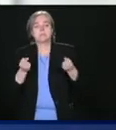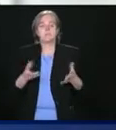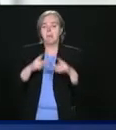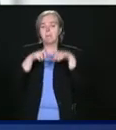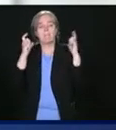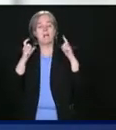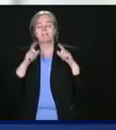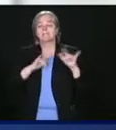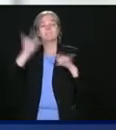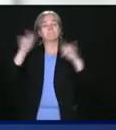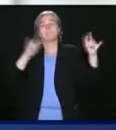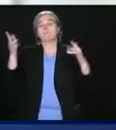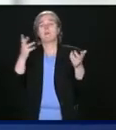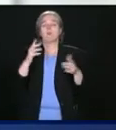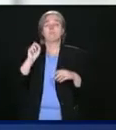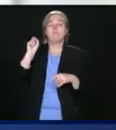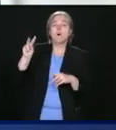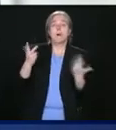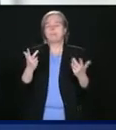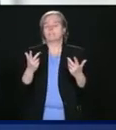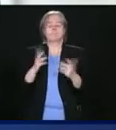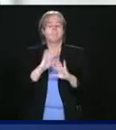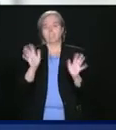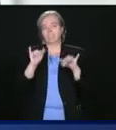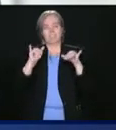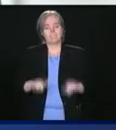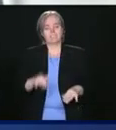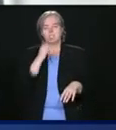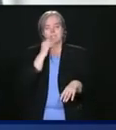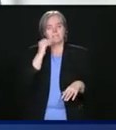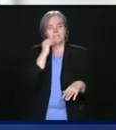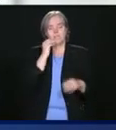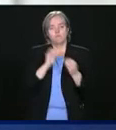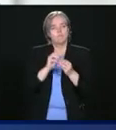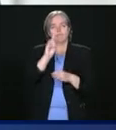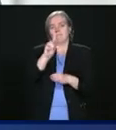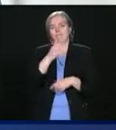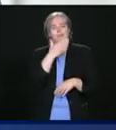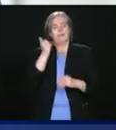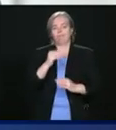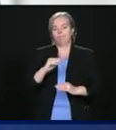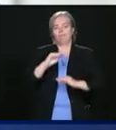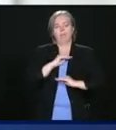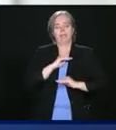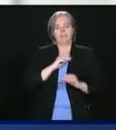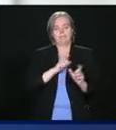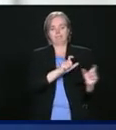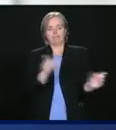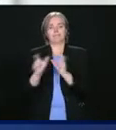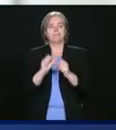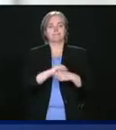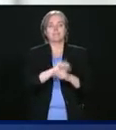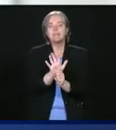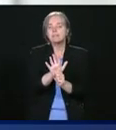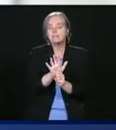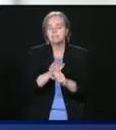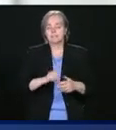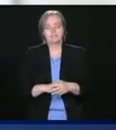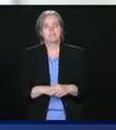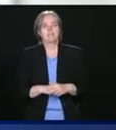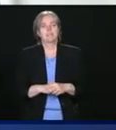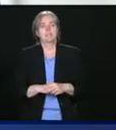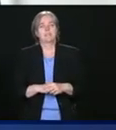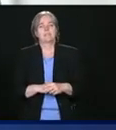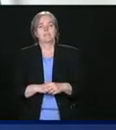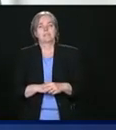C'est moins bon de porter un masque que de rester chez nous par rapport à la protection contre la COVID-19. Mais c'est une mesure qui